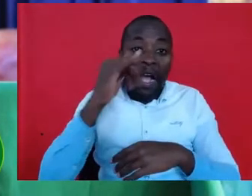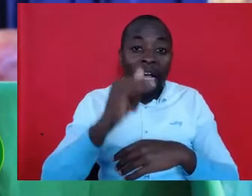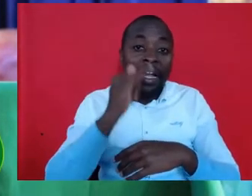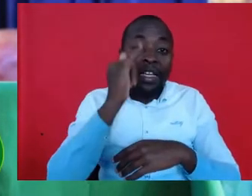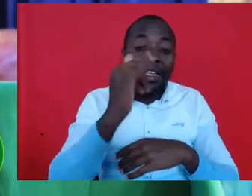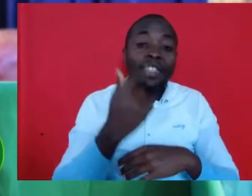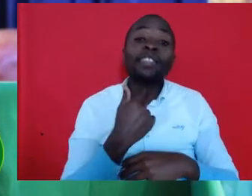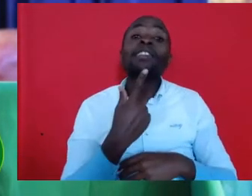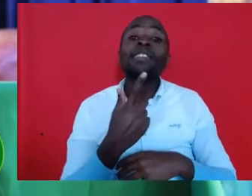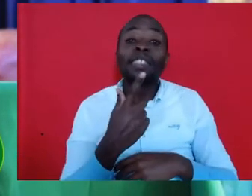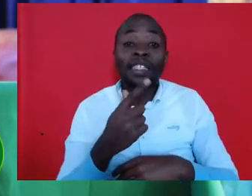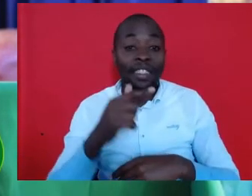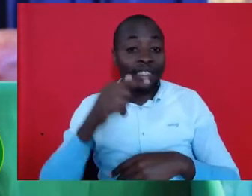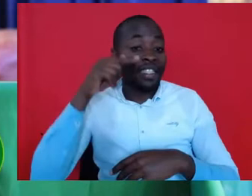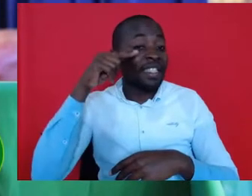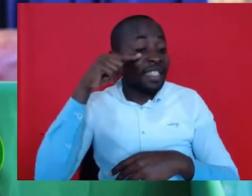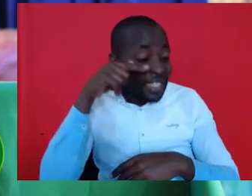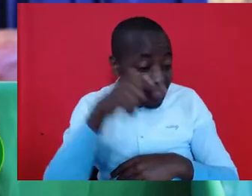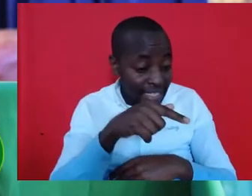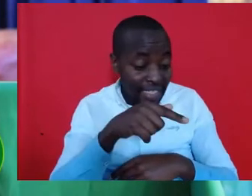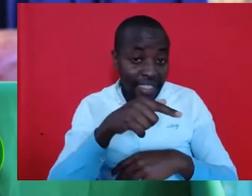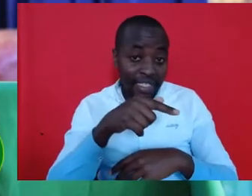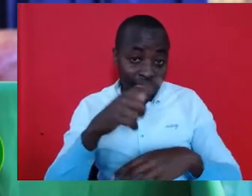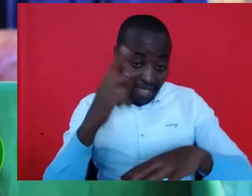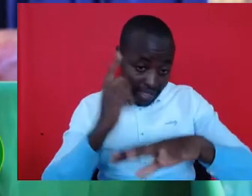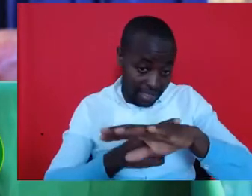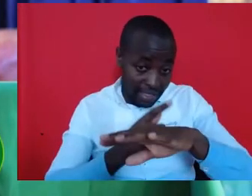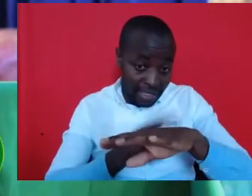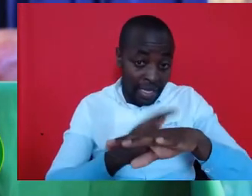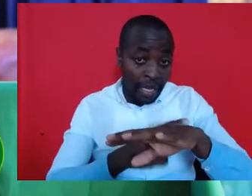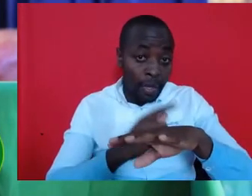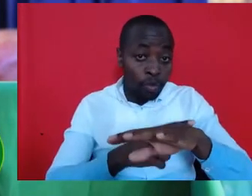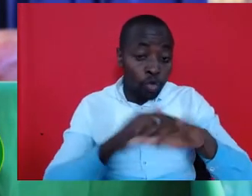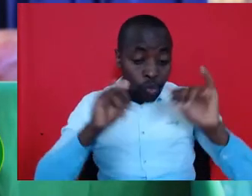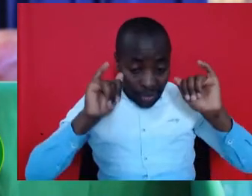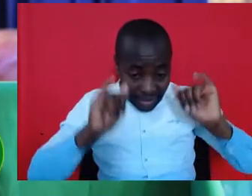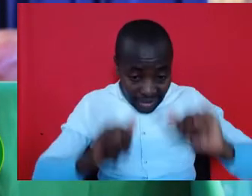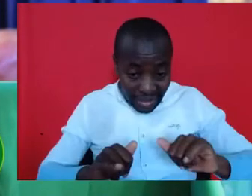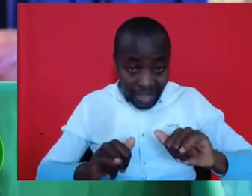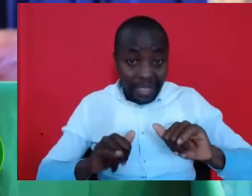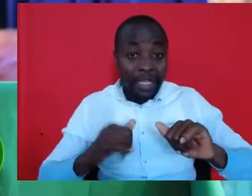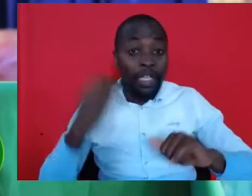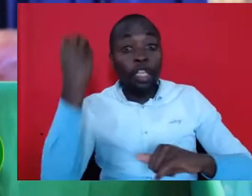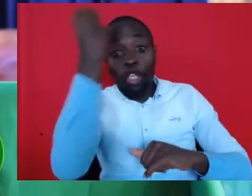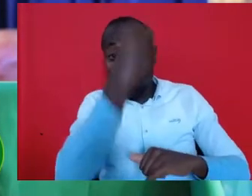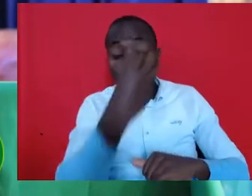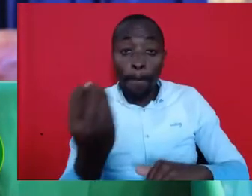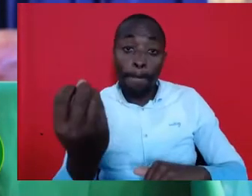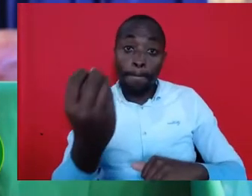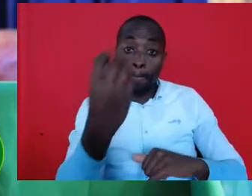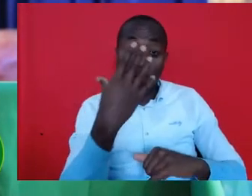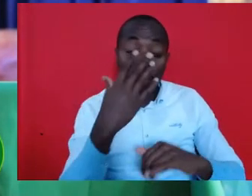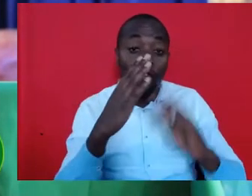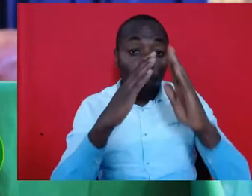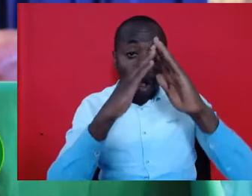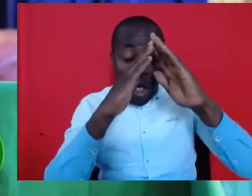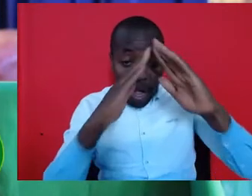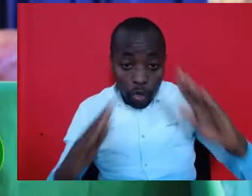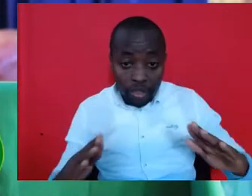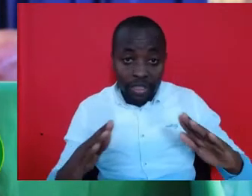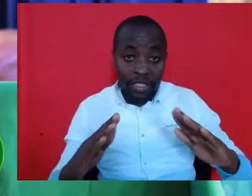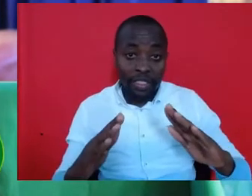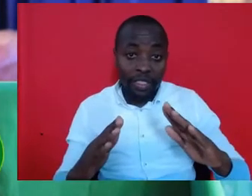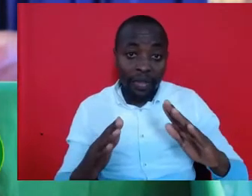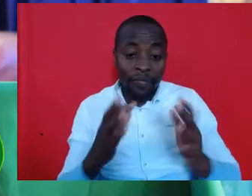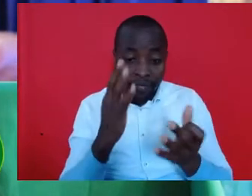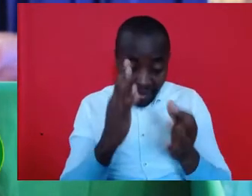ndio wakati wa ninyi kukaa katika nyumba zenye mapambo ya mbao? Iwapo nyumba hii